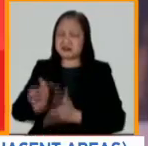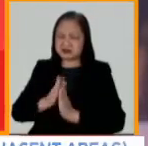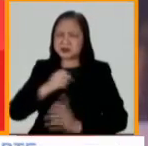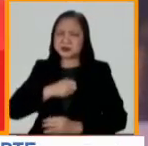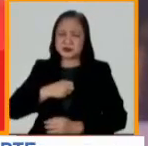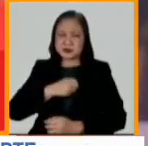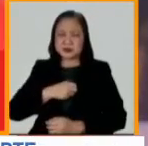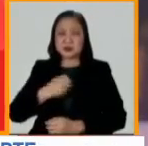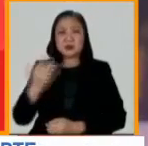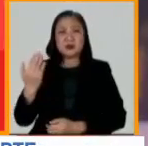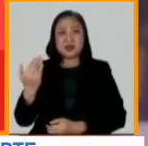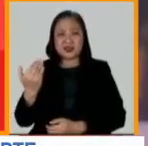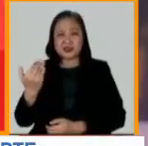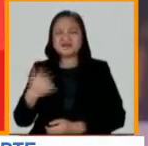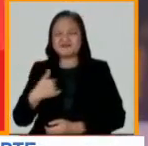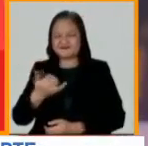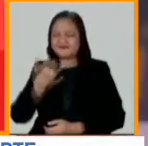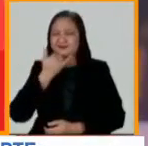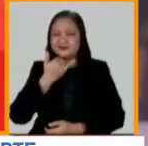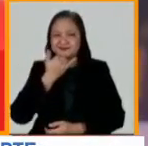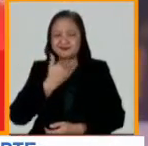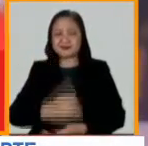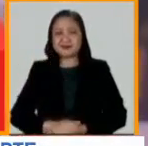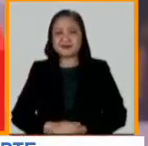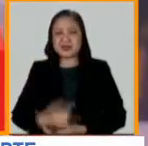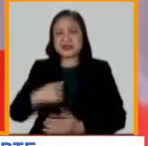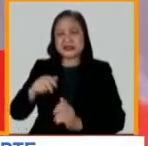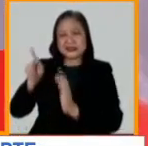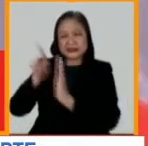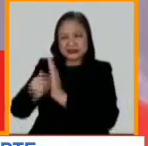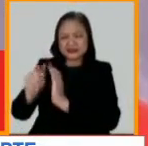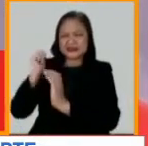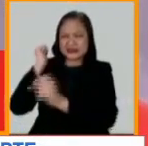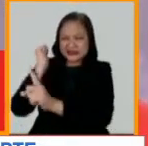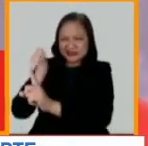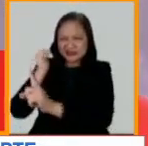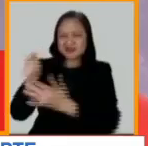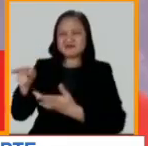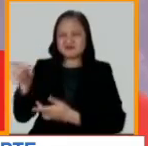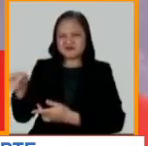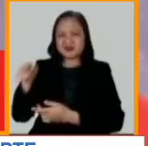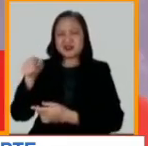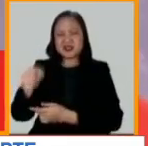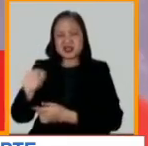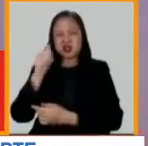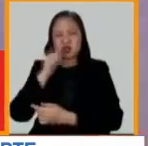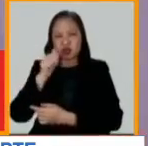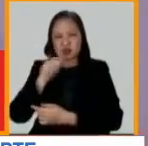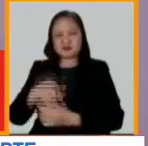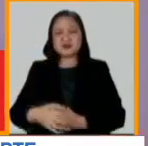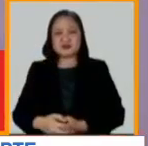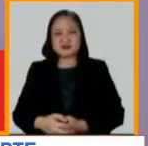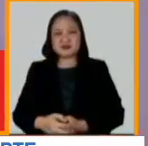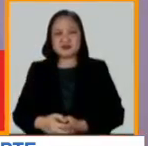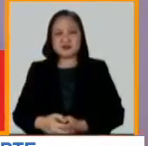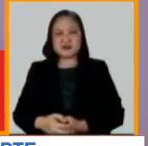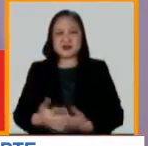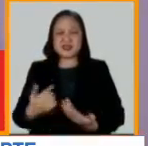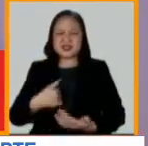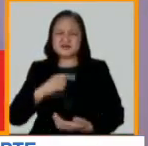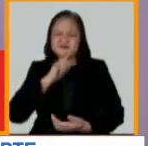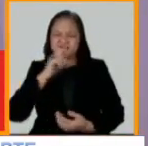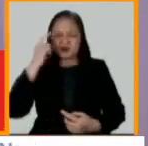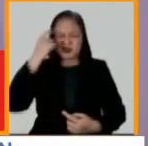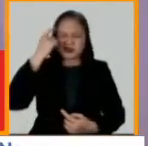nagkamali po ako na nasaksak ko po sa yung kapatid niya. Simula nun, hindi naman po ako pinatulog nun. Yan ang unang balita sa